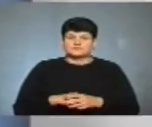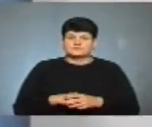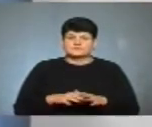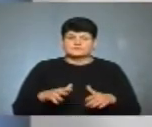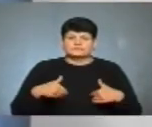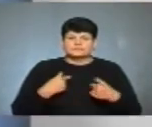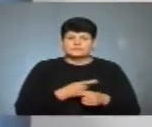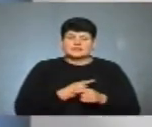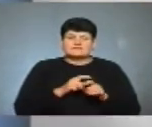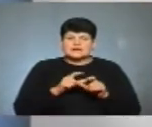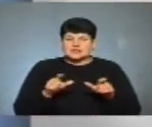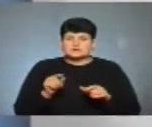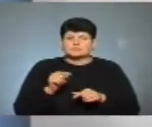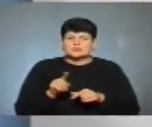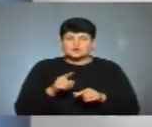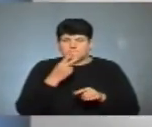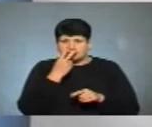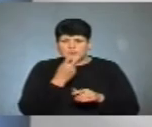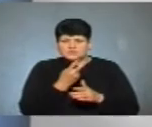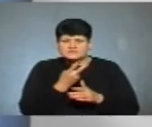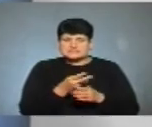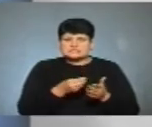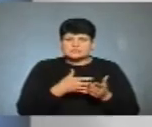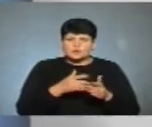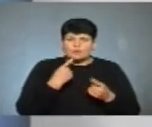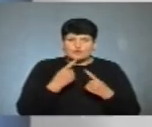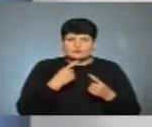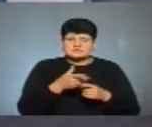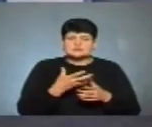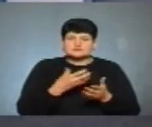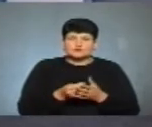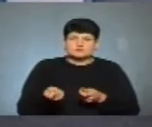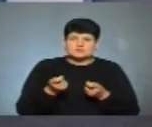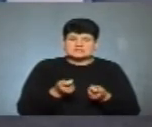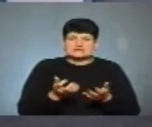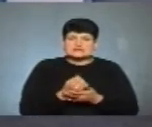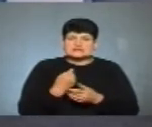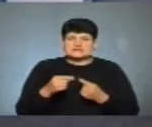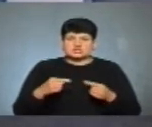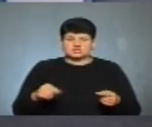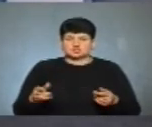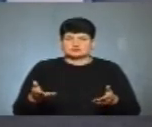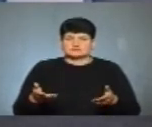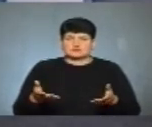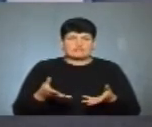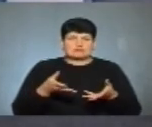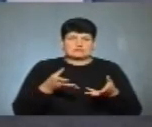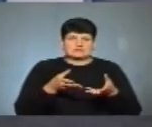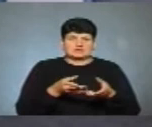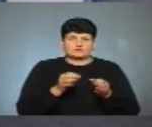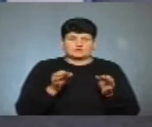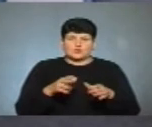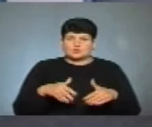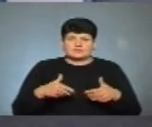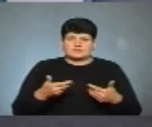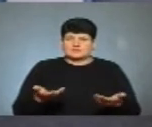до лікарні про те, що передивіться ціну, поговоріть своїм постачальником, чи знайдіть іншого, ніякої впливу ніякого не дало. На